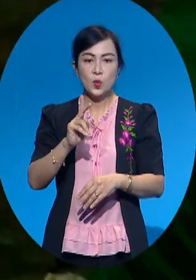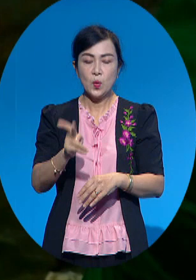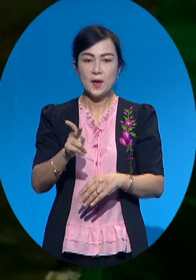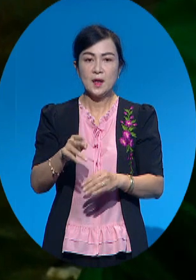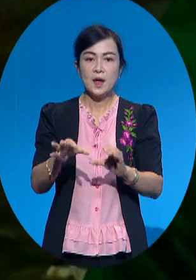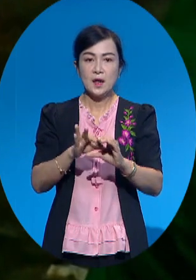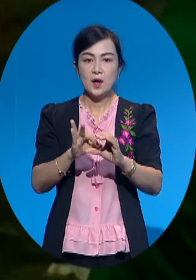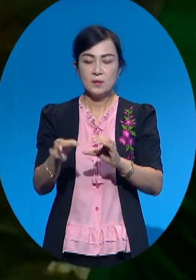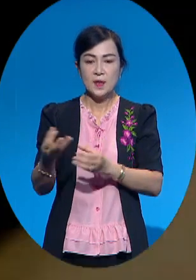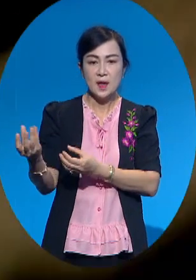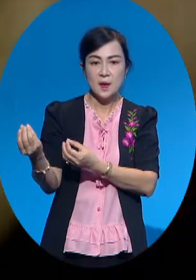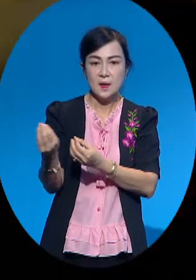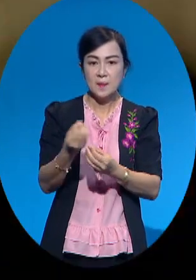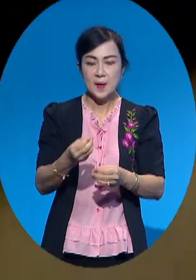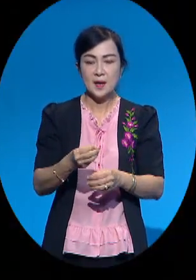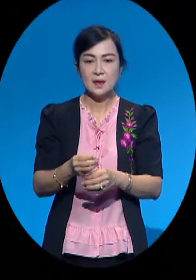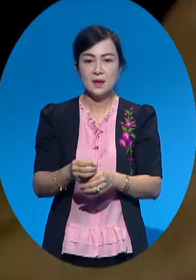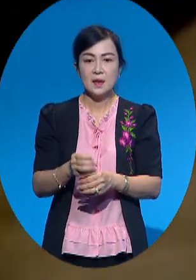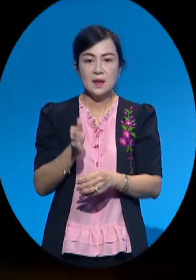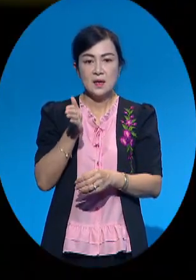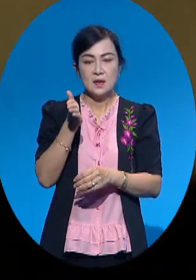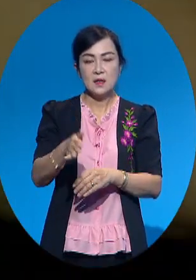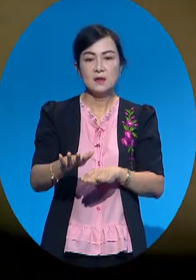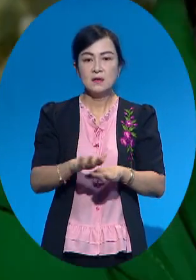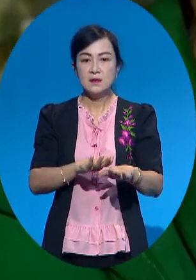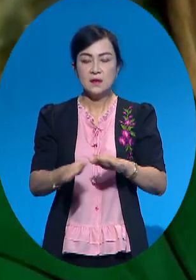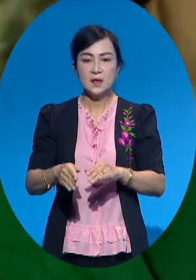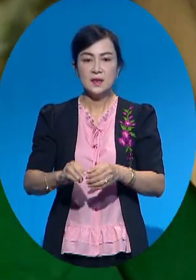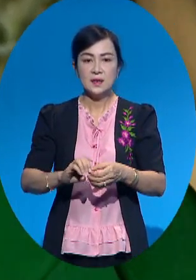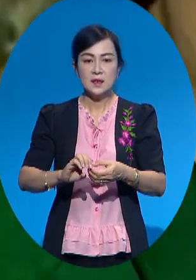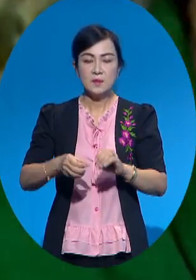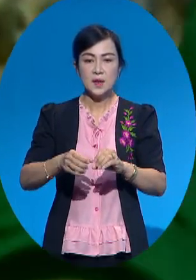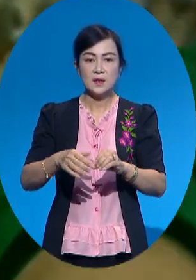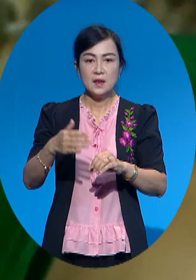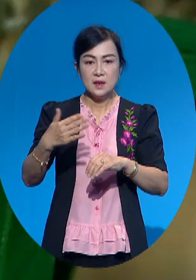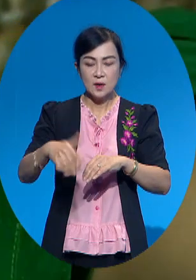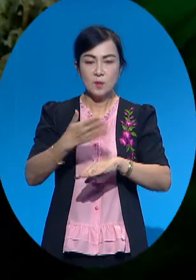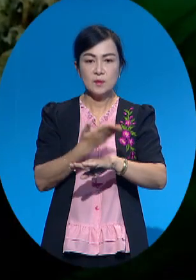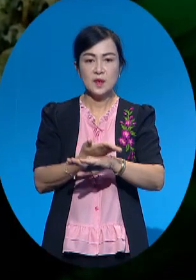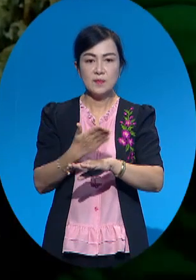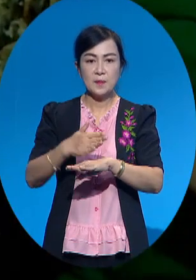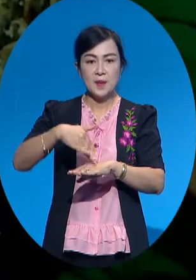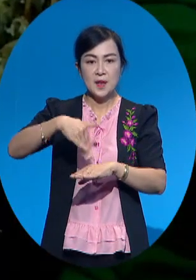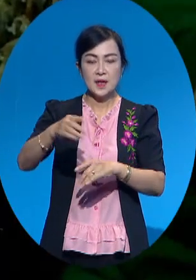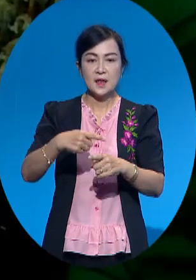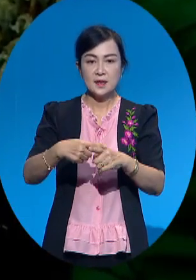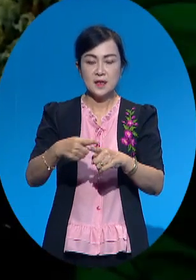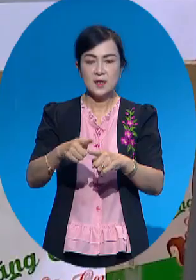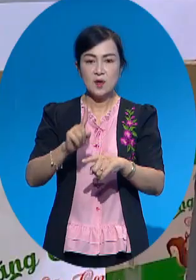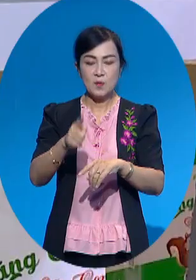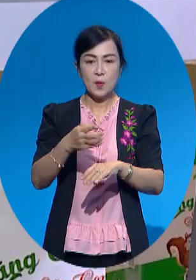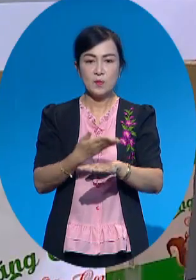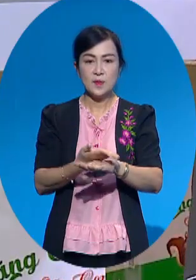công ty trong năm tới cũng đang định Hưng hướng là thực hiện việc Mà chế biến sâ cái sản phẩm nhằm gia tăng cái giá trị của các cái sản